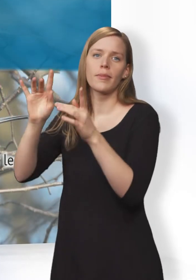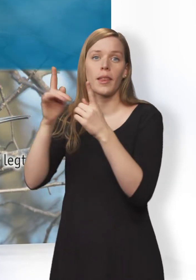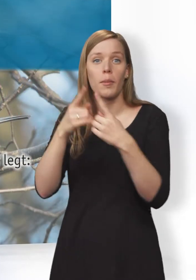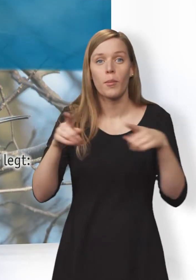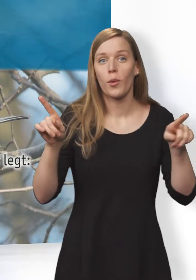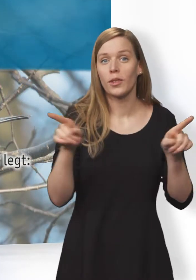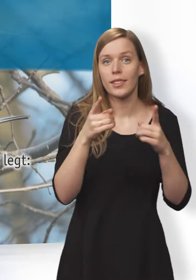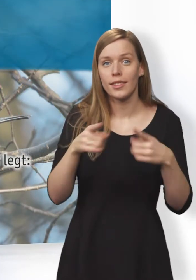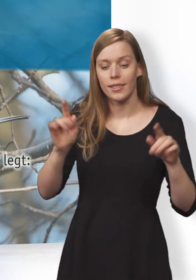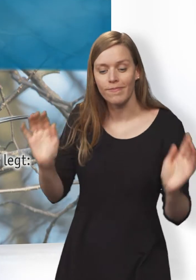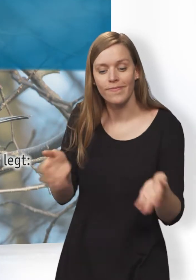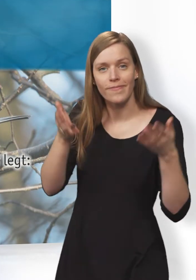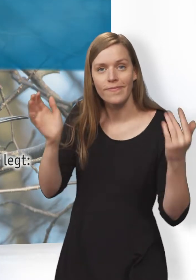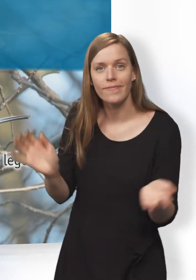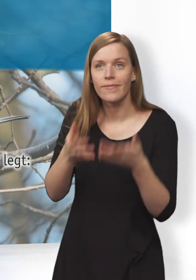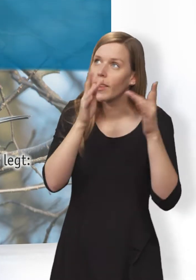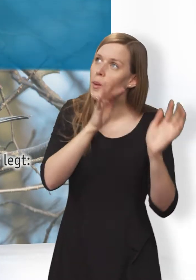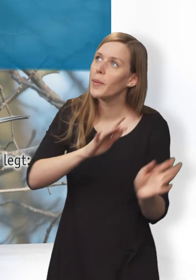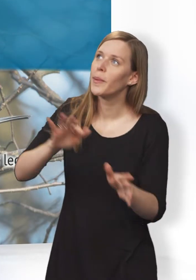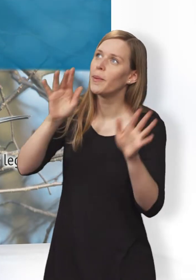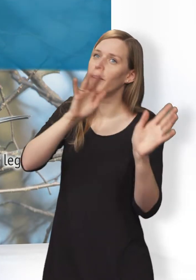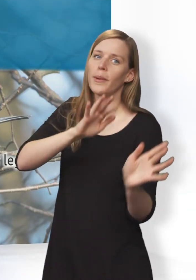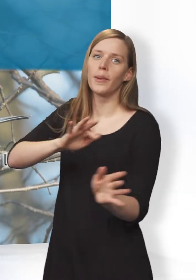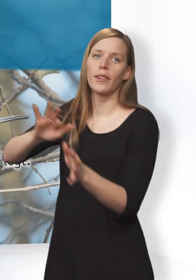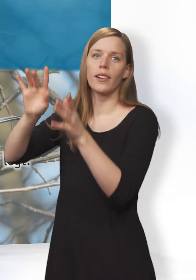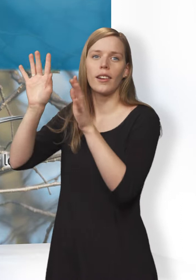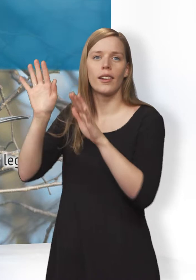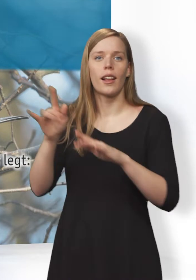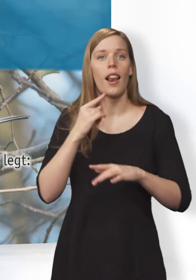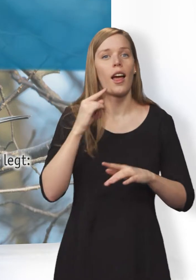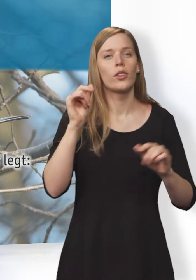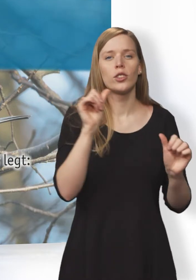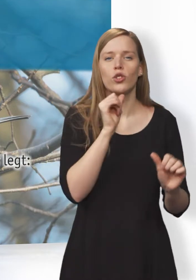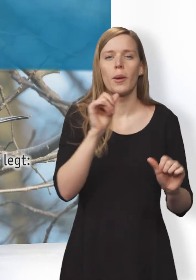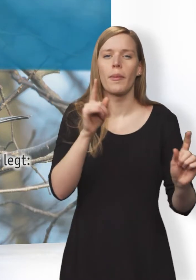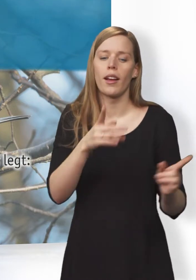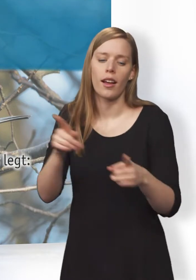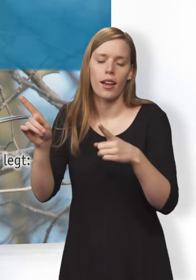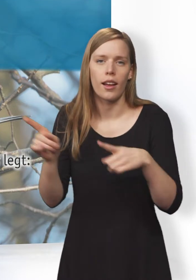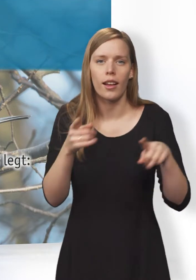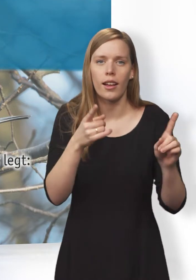lassen sie geld bringen abstimmen